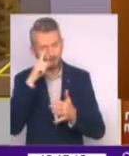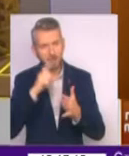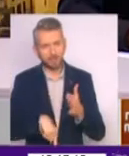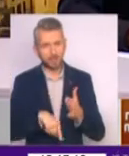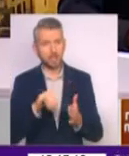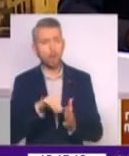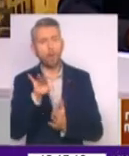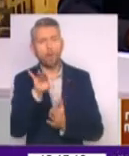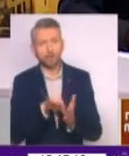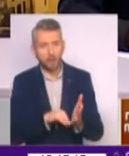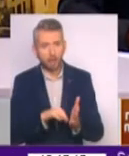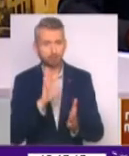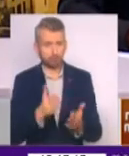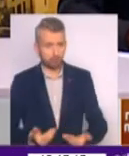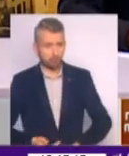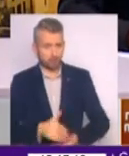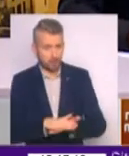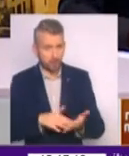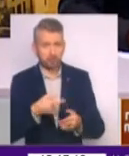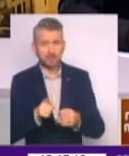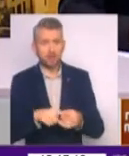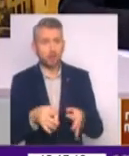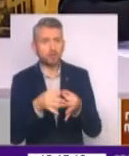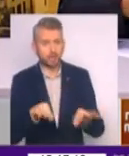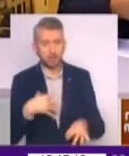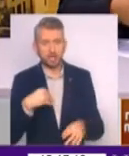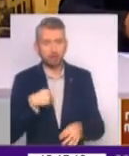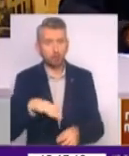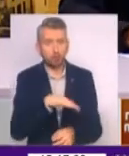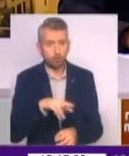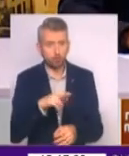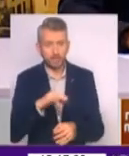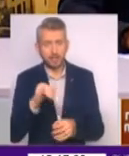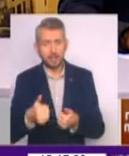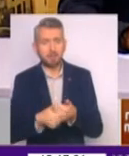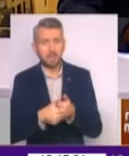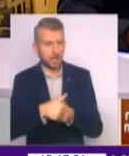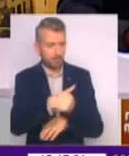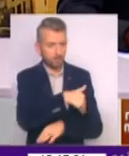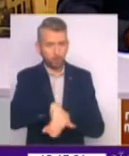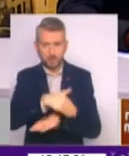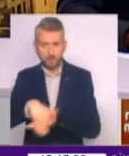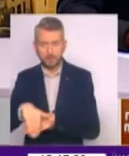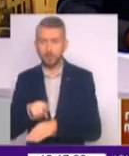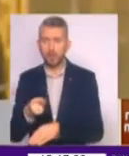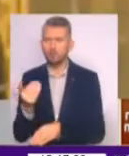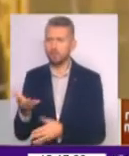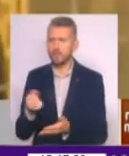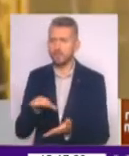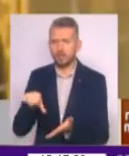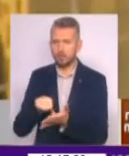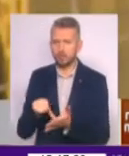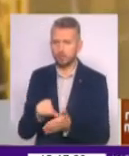І одразу заживе. І це розвантажить Львівську площу і прилеглі вулиці. А чому ви не взяли участь у робочій